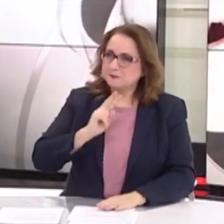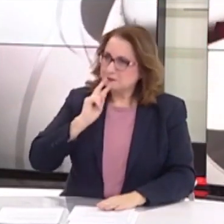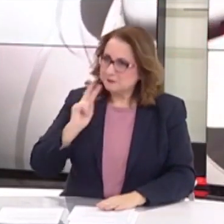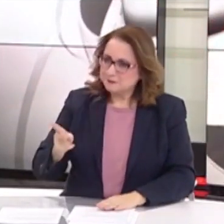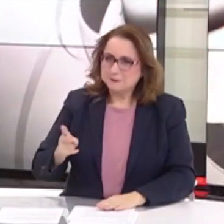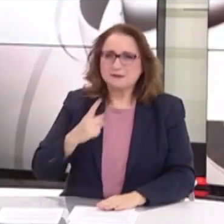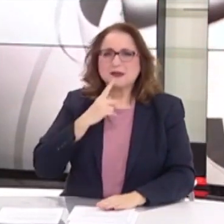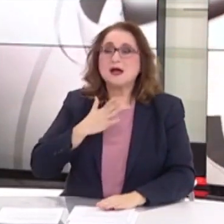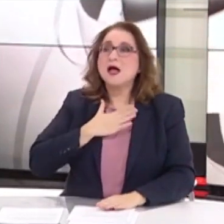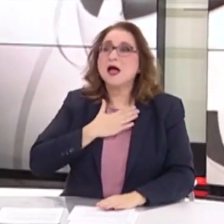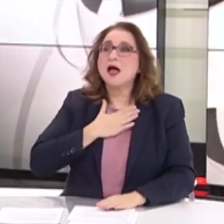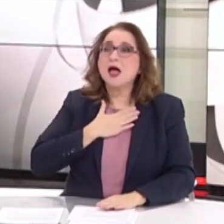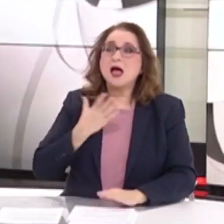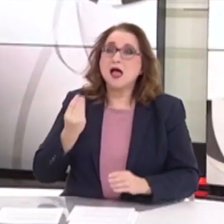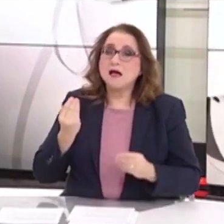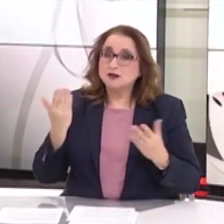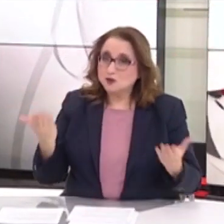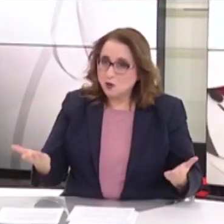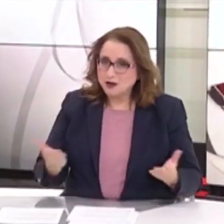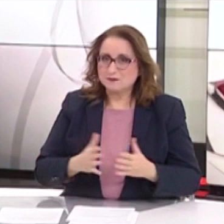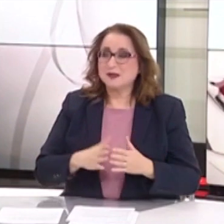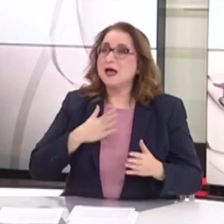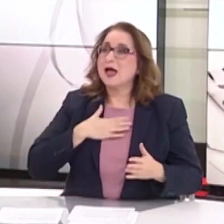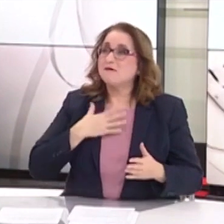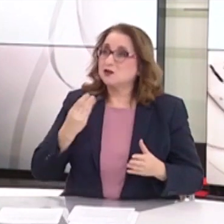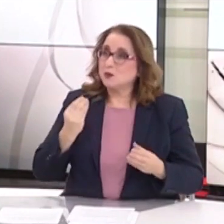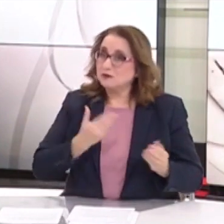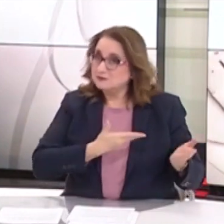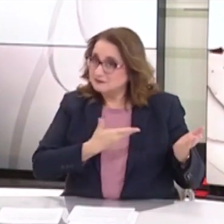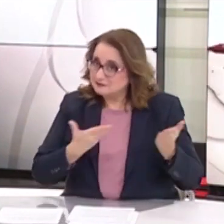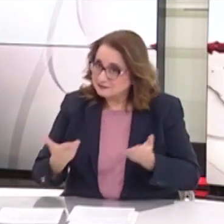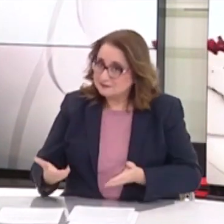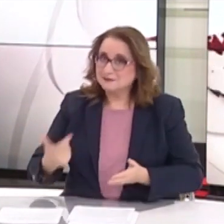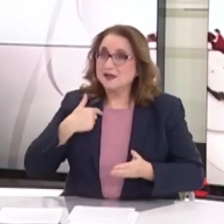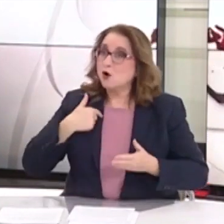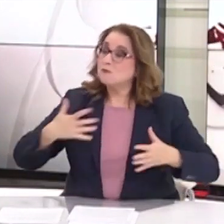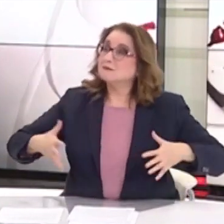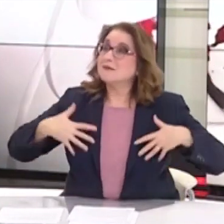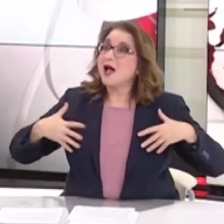Σας ευχαριστώ πολύ, ευχαριστώ πολύ για τη φιλοξενία. Ήρθα πολύ ευχαρίστως εδώ